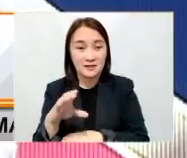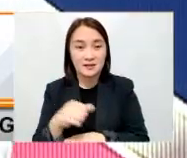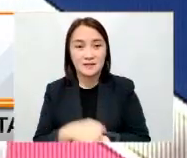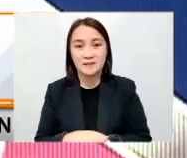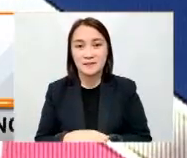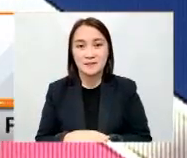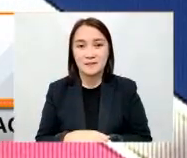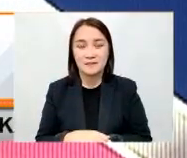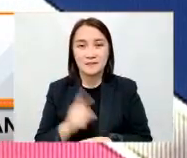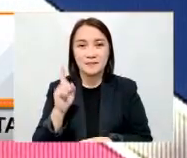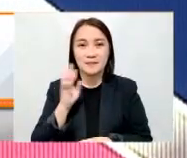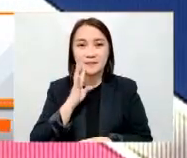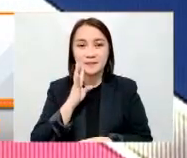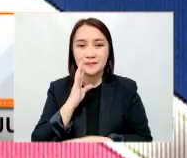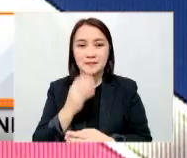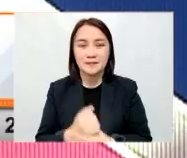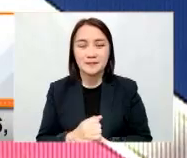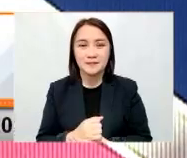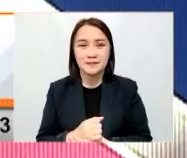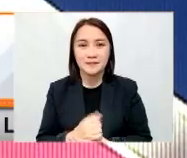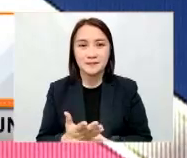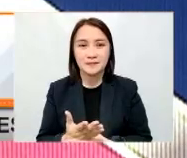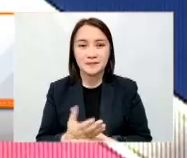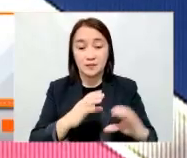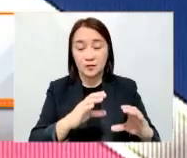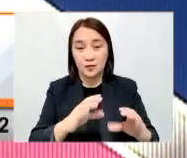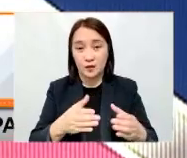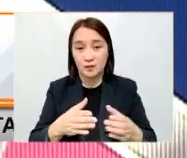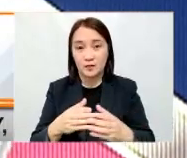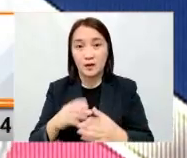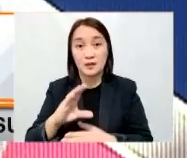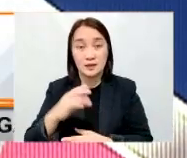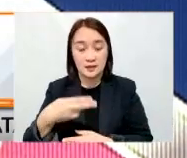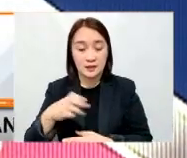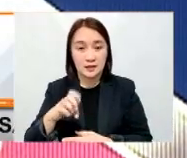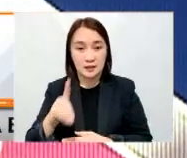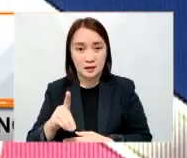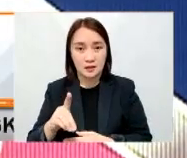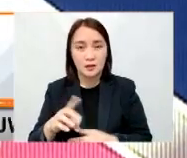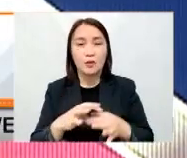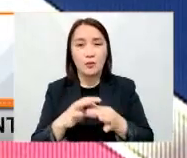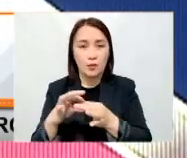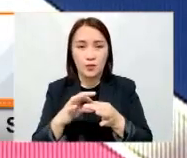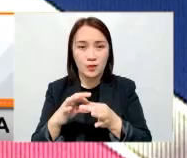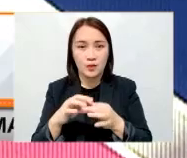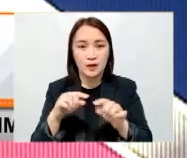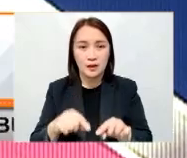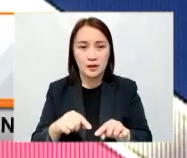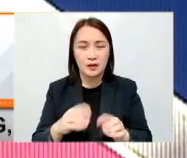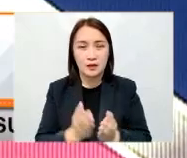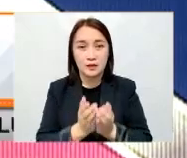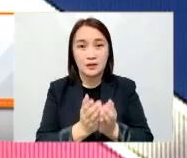Industry Authority and the Commission on Higher Education to work closely with the shipping industry on the upskilling